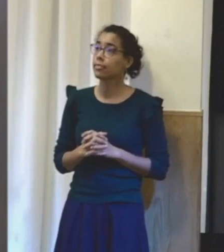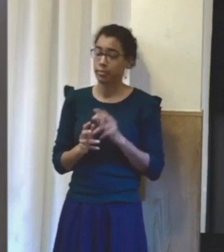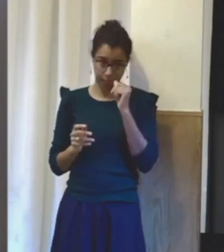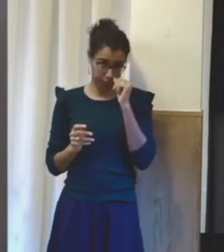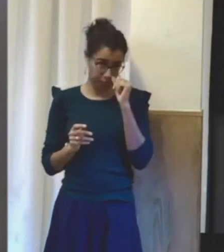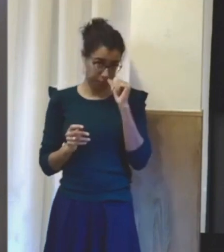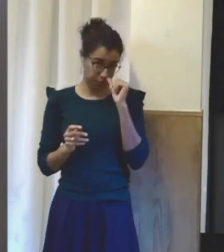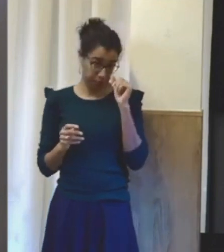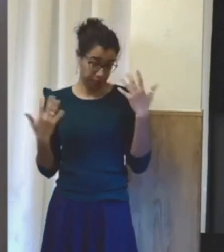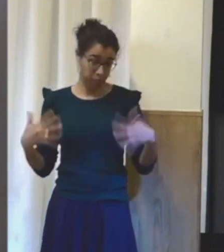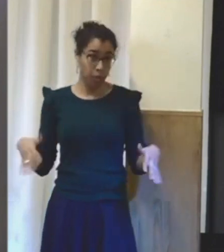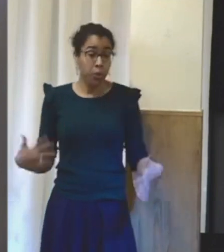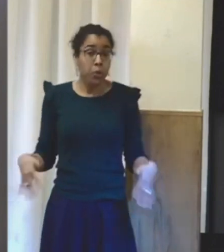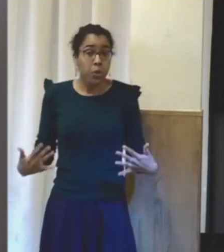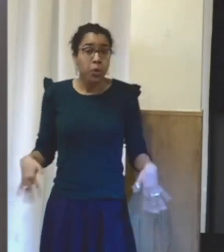Waouh!